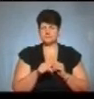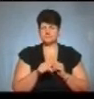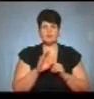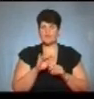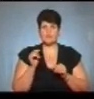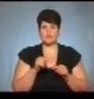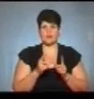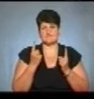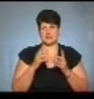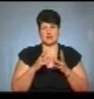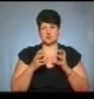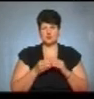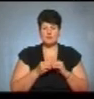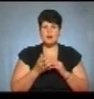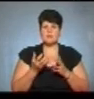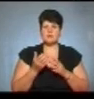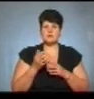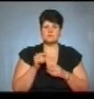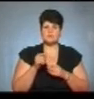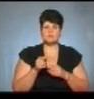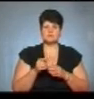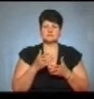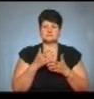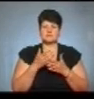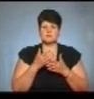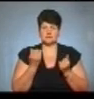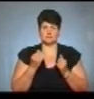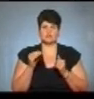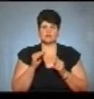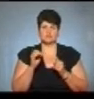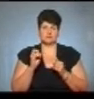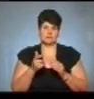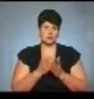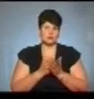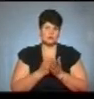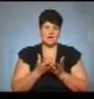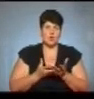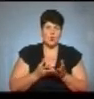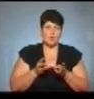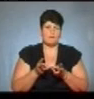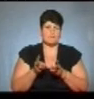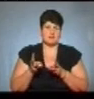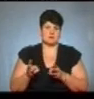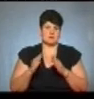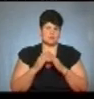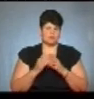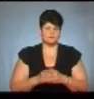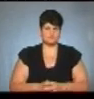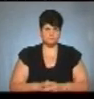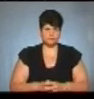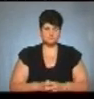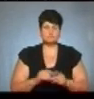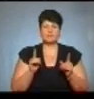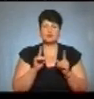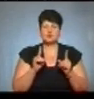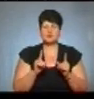не така велика сума, але разом з тим відсутня така житлово-комунальна послуга, як опалення житлового будинку. Що